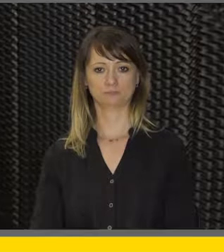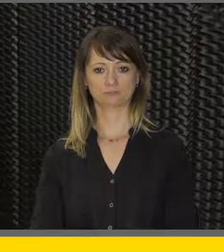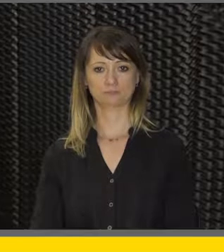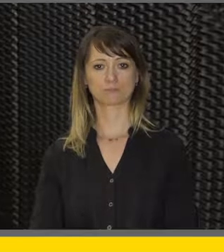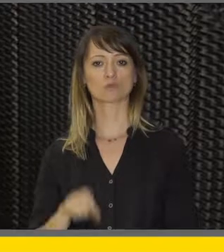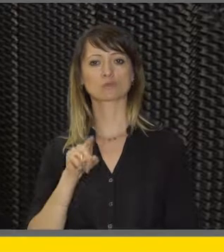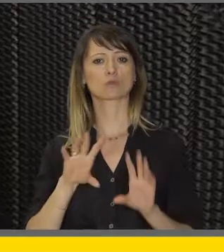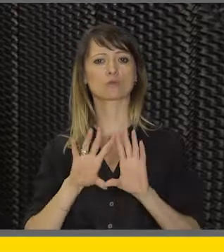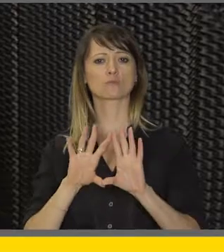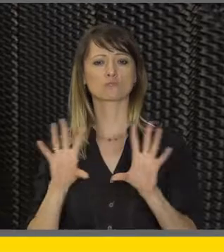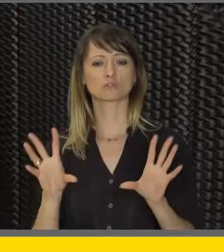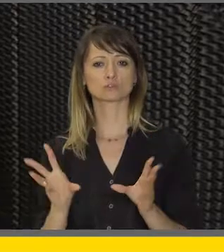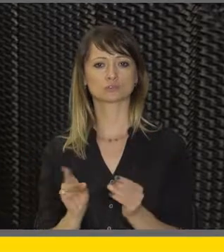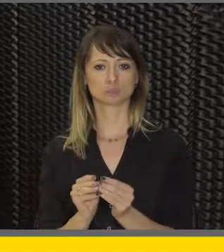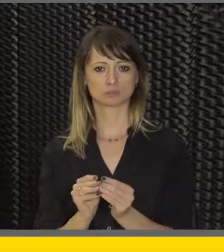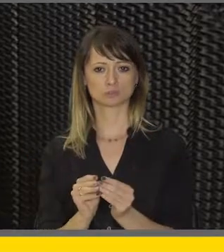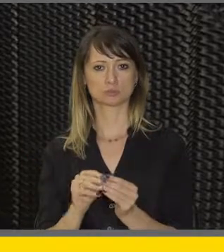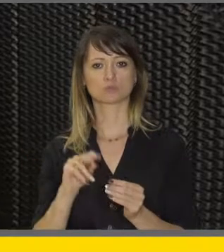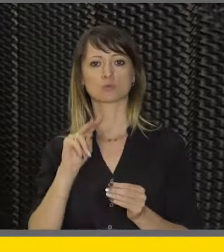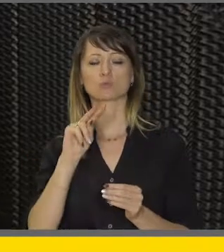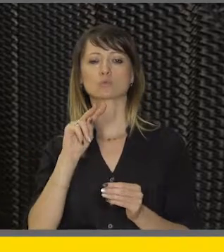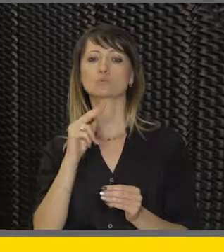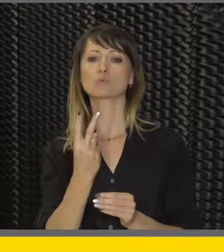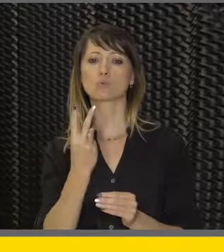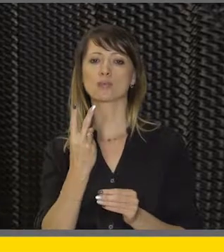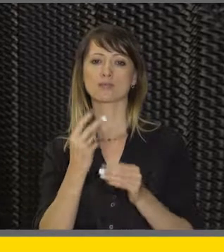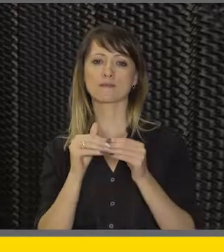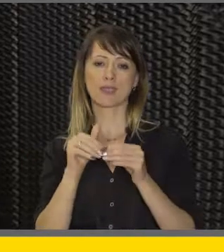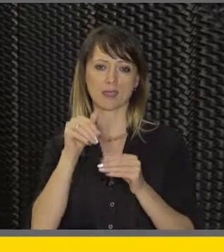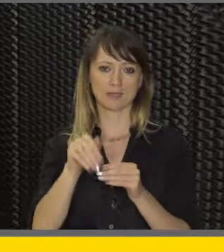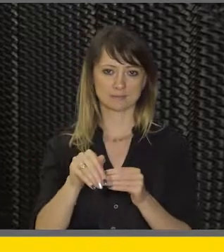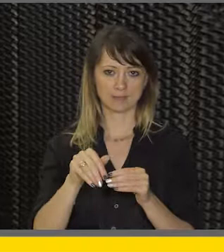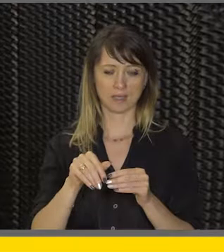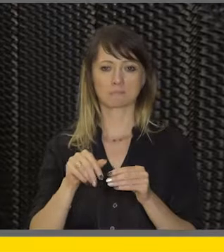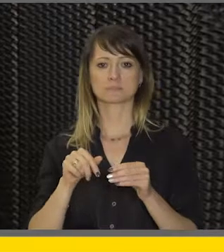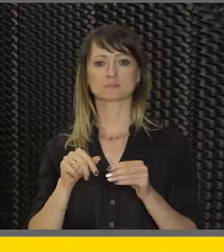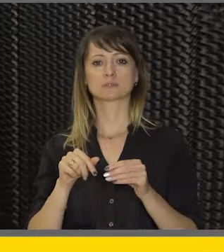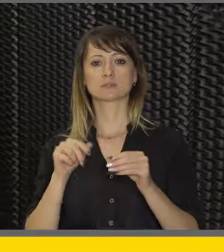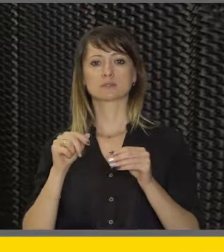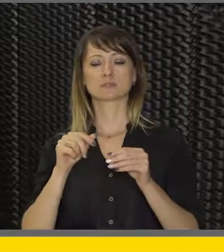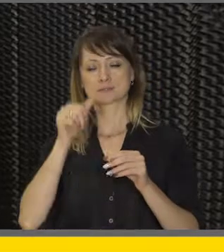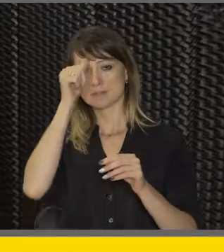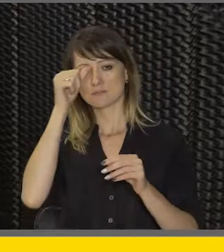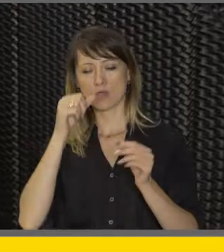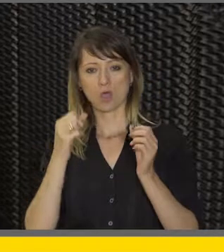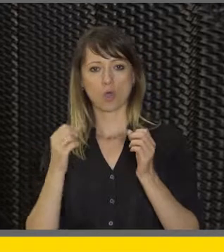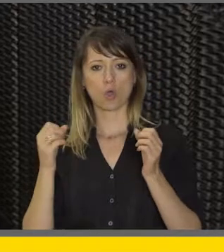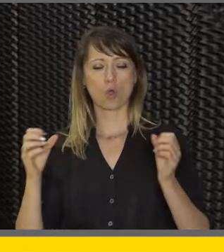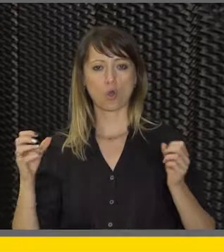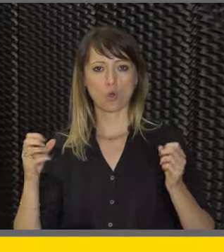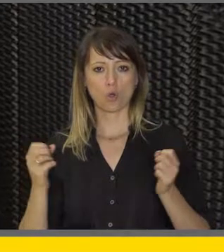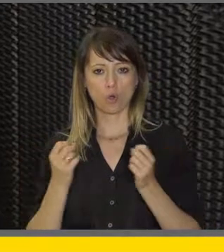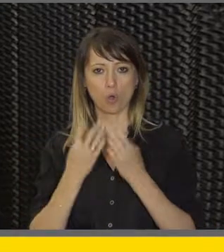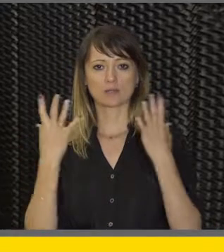To wszystko mieści się w tej drugiej fazie procesu przedsiębiorczego odkrywania nazwanego przez nas, gdzie właśnie mamy tę bezpośrednią interakcję